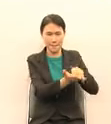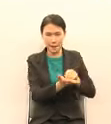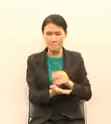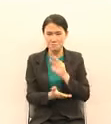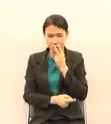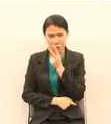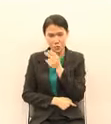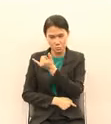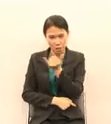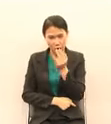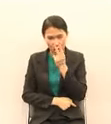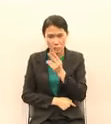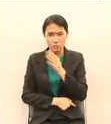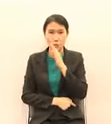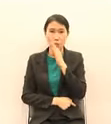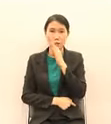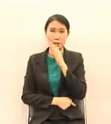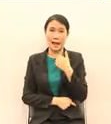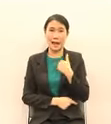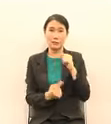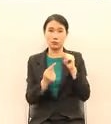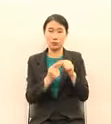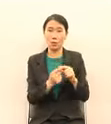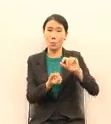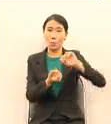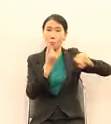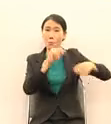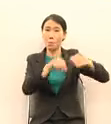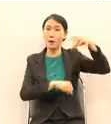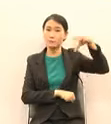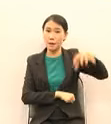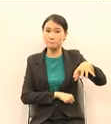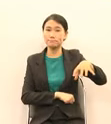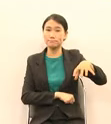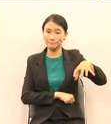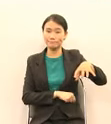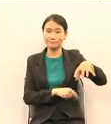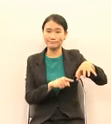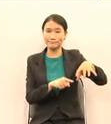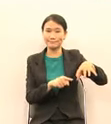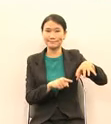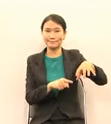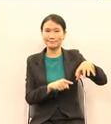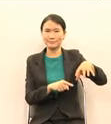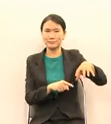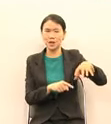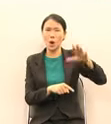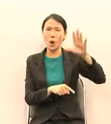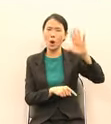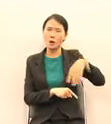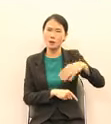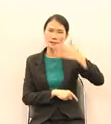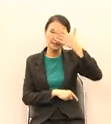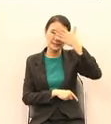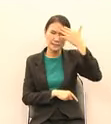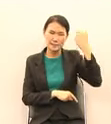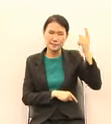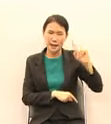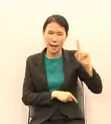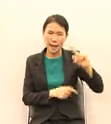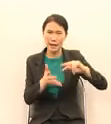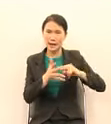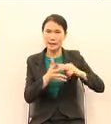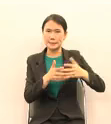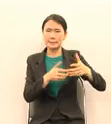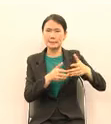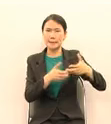คือว่าเวลาเราพูดถึงสนามมวยบางทีเราไปลืมนับลืมแยก